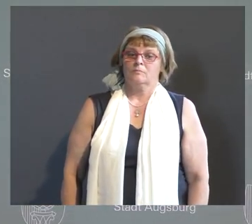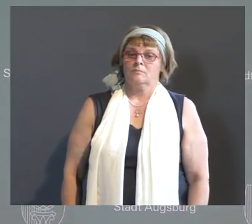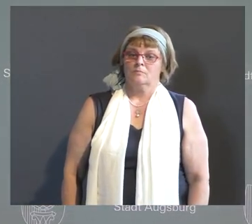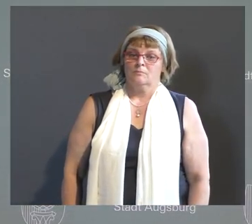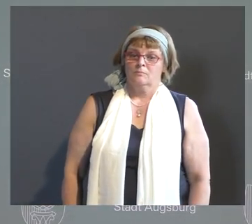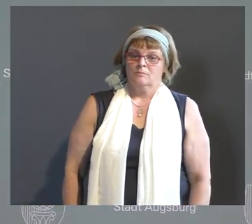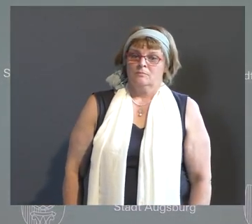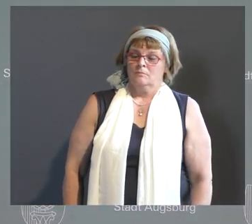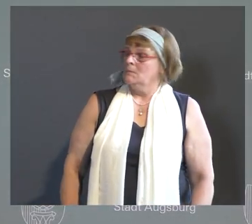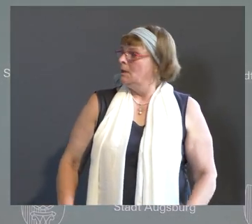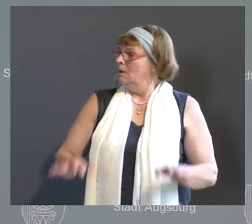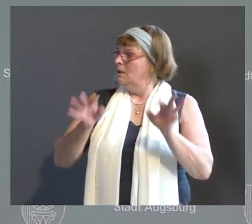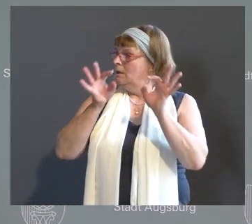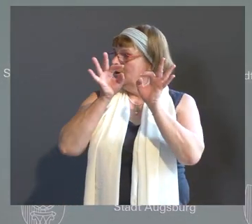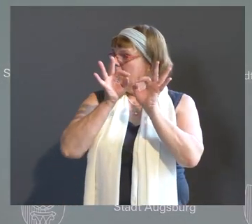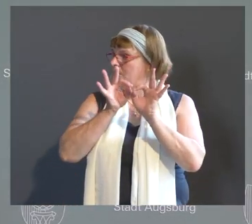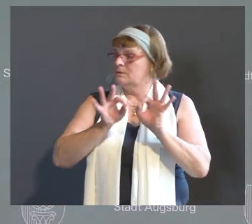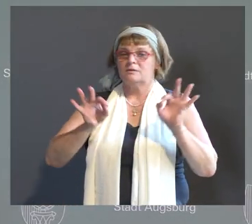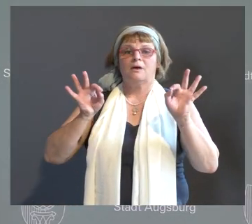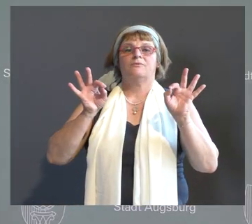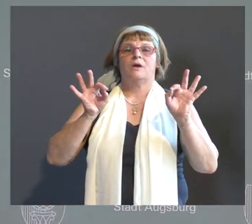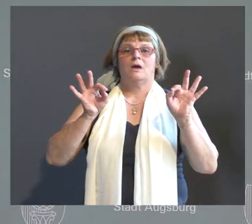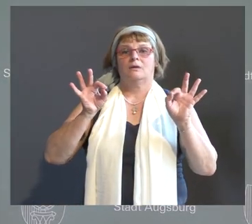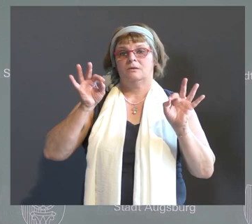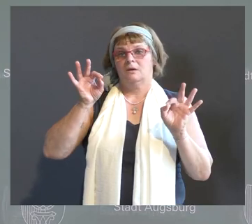Ja, meine sehr verehrten Damen und Herren, grüß Gott zusammen.